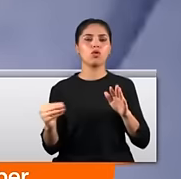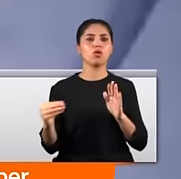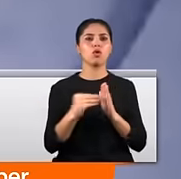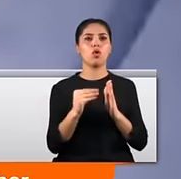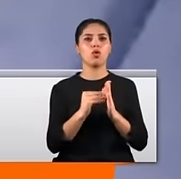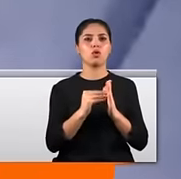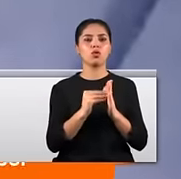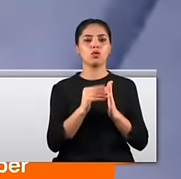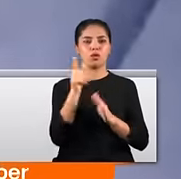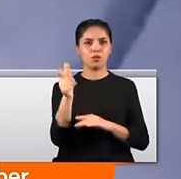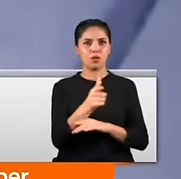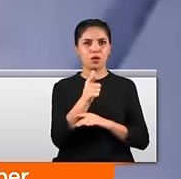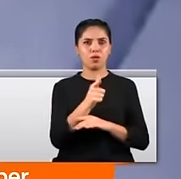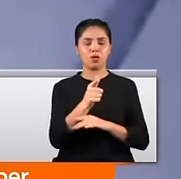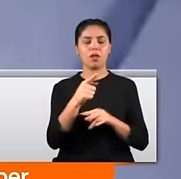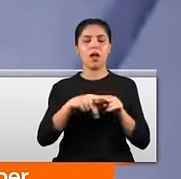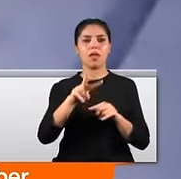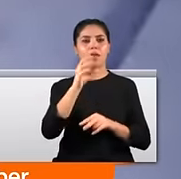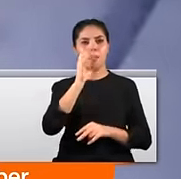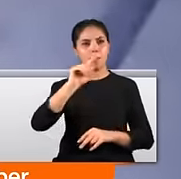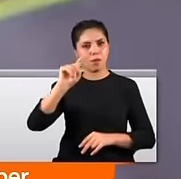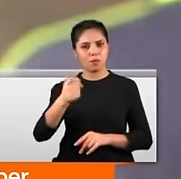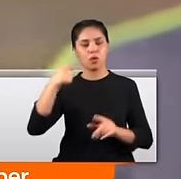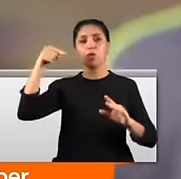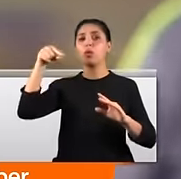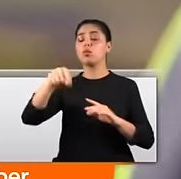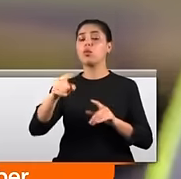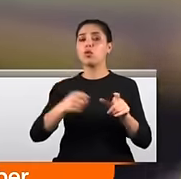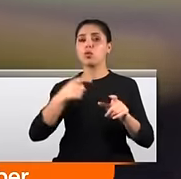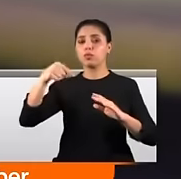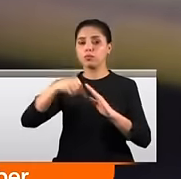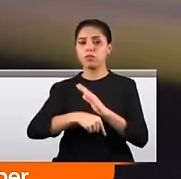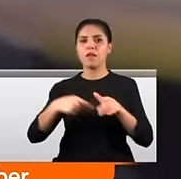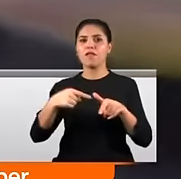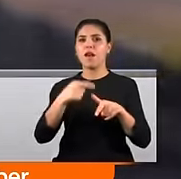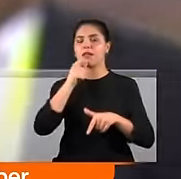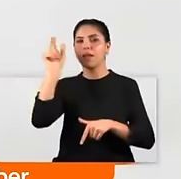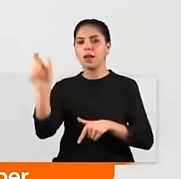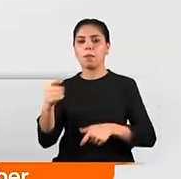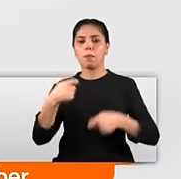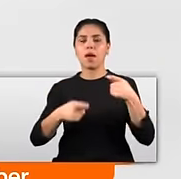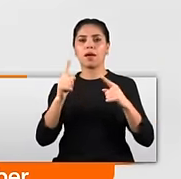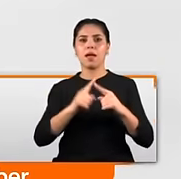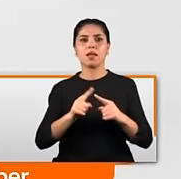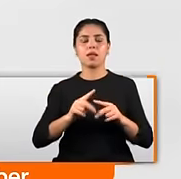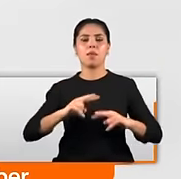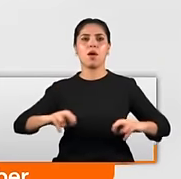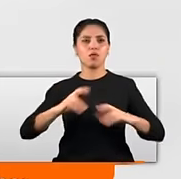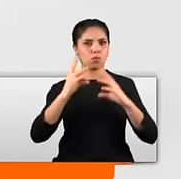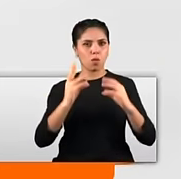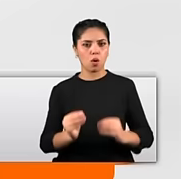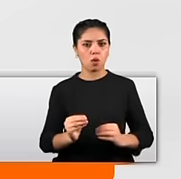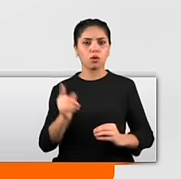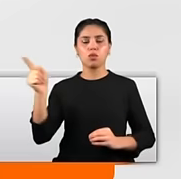Haber ortaya çıkarmıştı. Soruşturma derinleşti. Terim'in banka hesapları incelemeye alındı. Savcılık Fatih Terim'in fona para